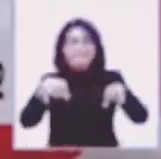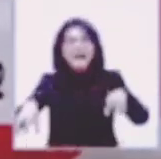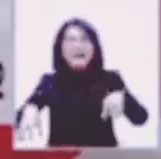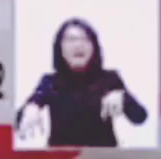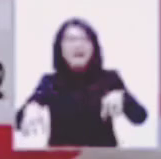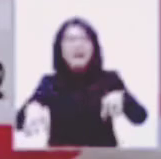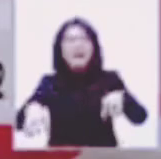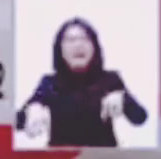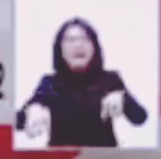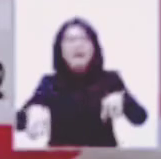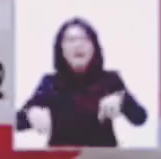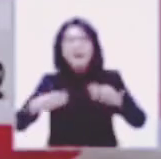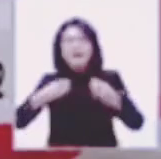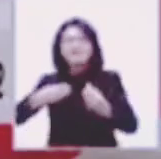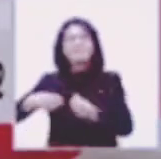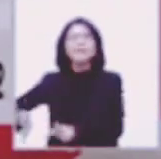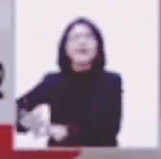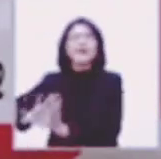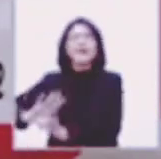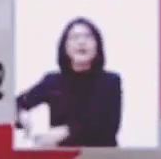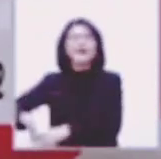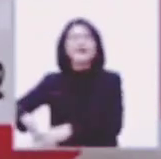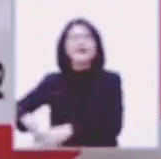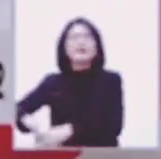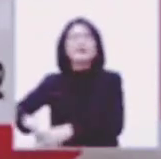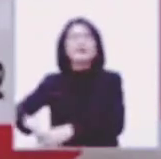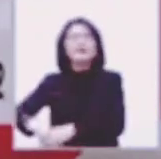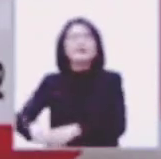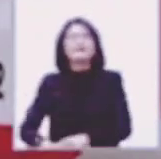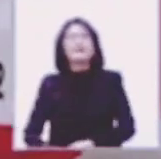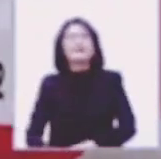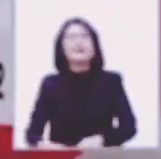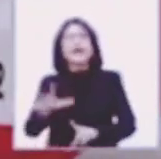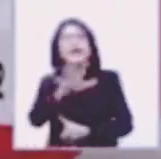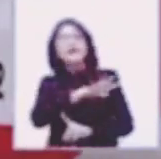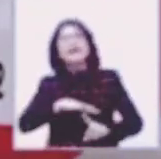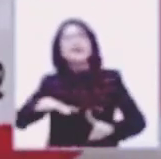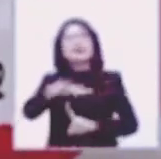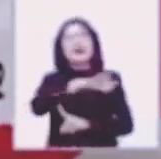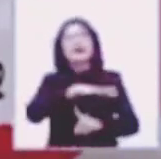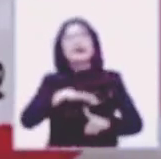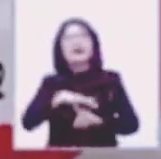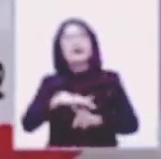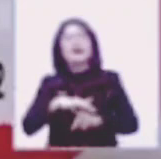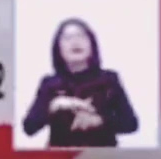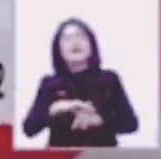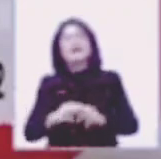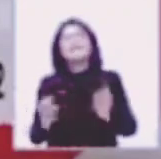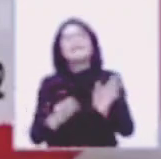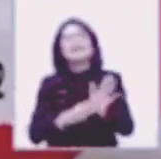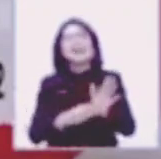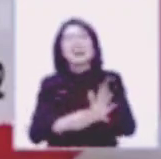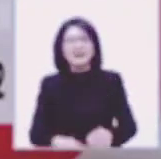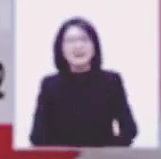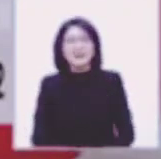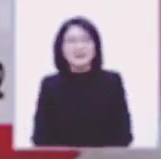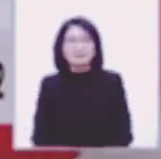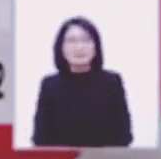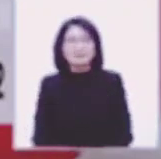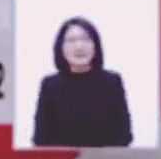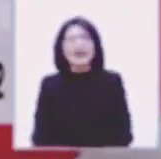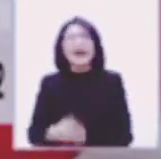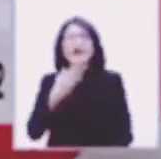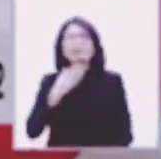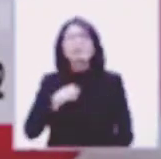lalu dibiarkan mengganggu ekologi. Nah, saya punya cerita,